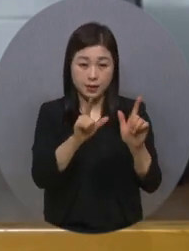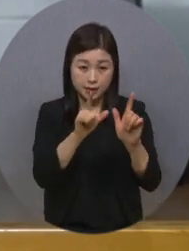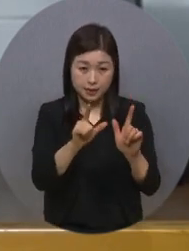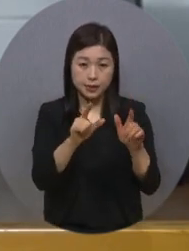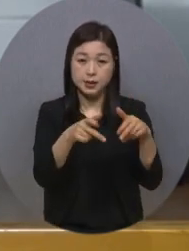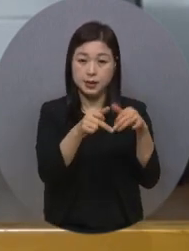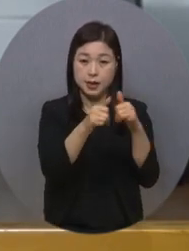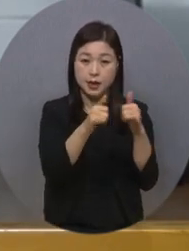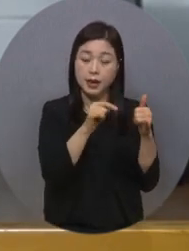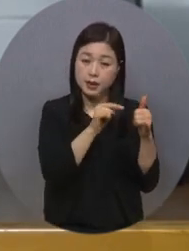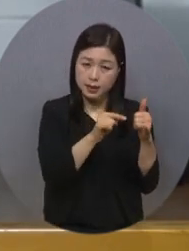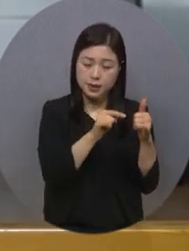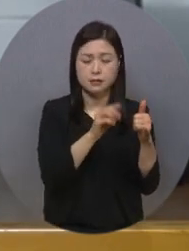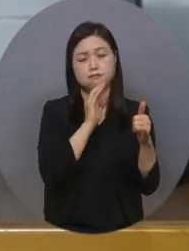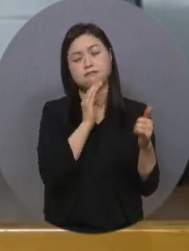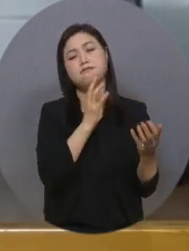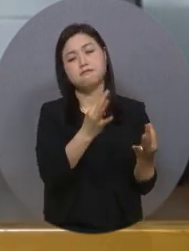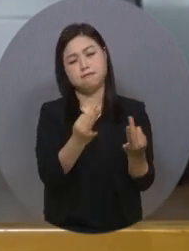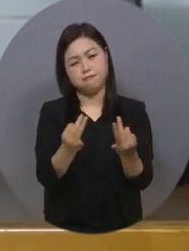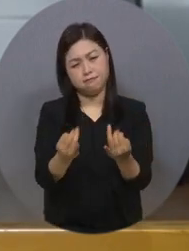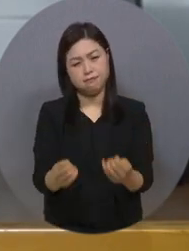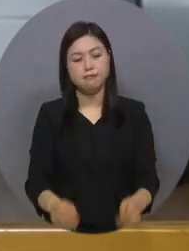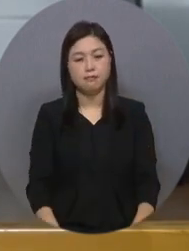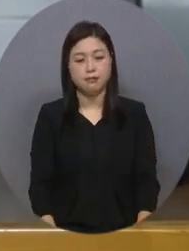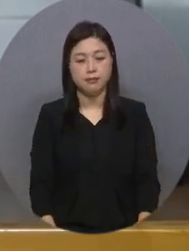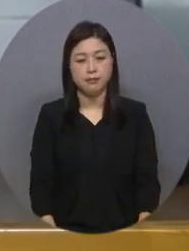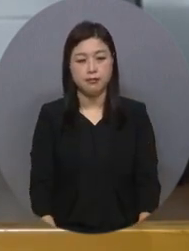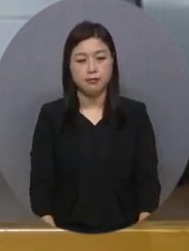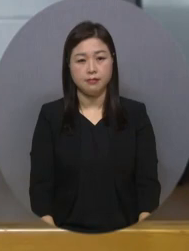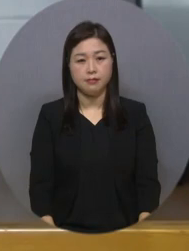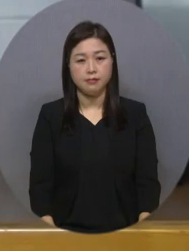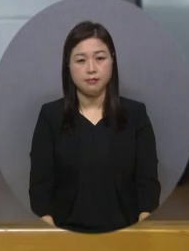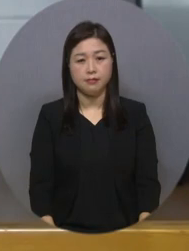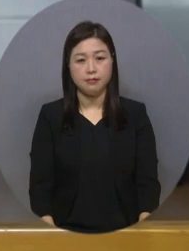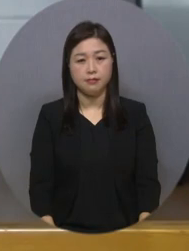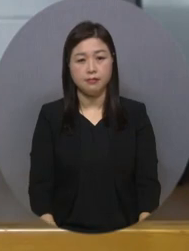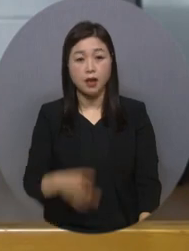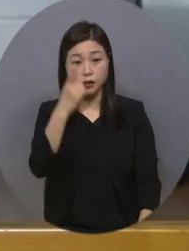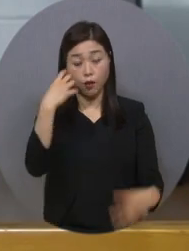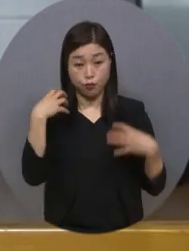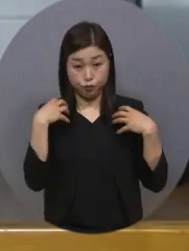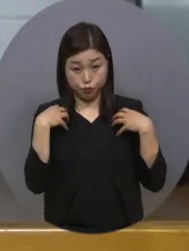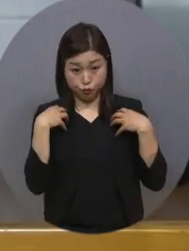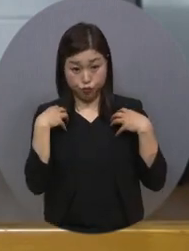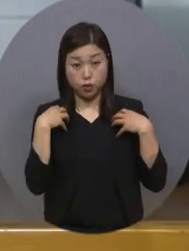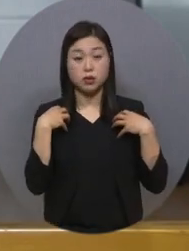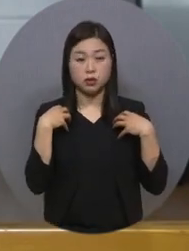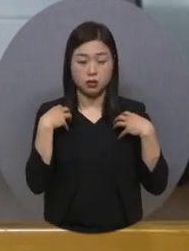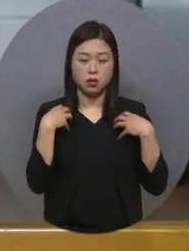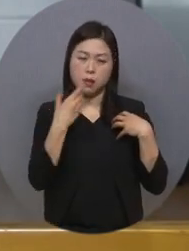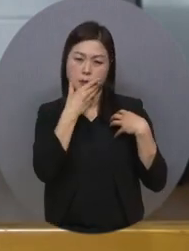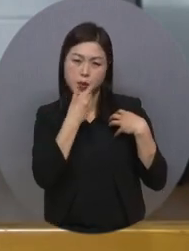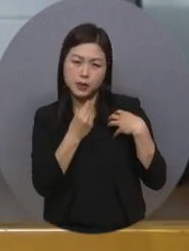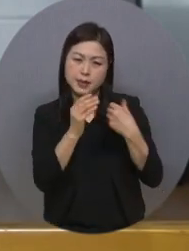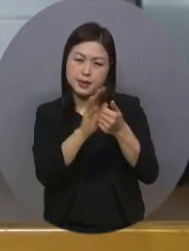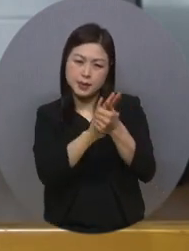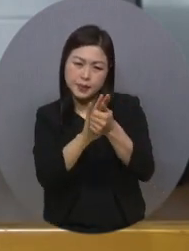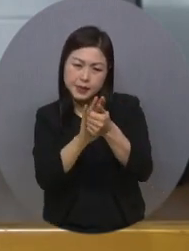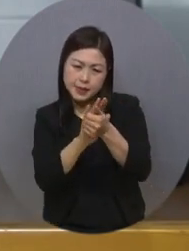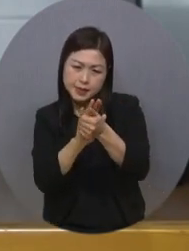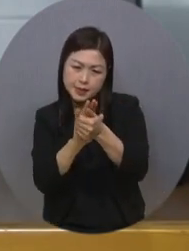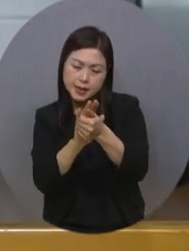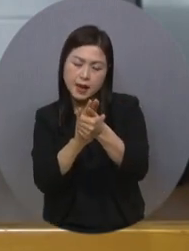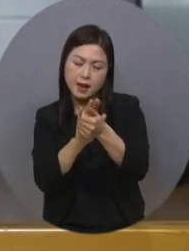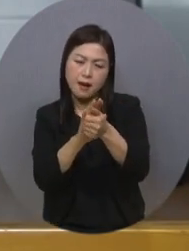장애인들이 너무나도 많이 있습니다. 차제에 정부에서는 이런 그 복지 정책을 직접